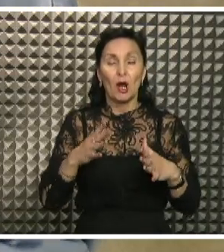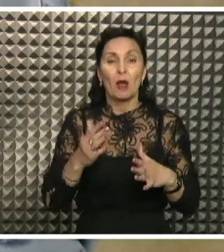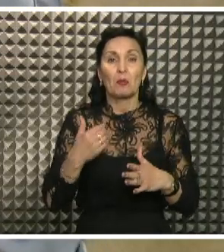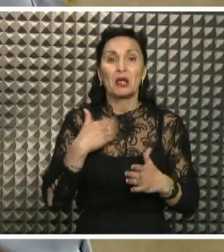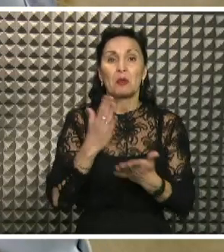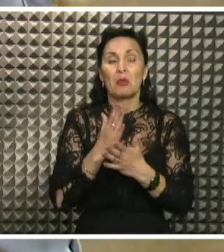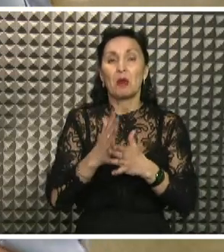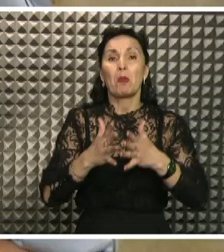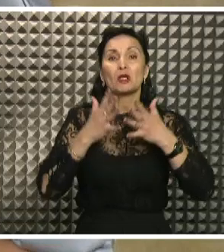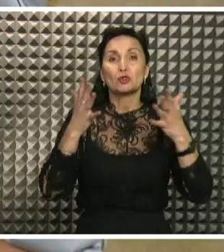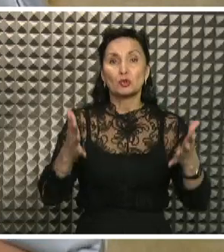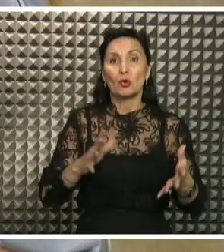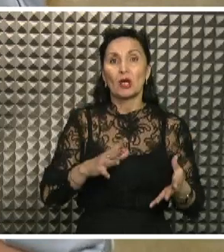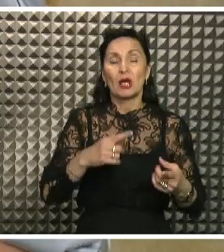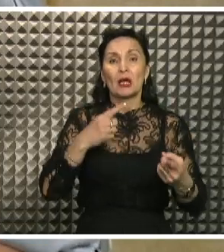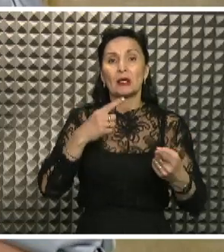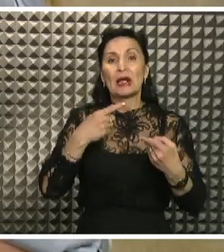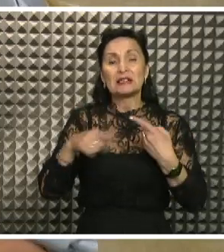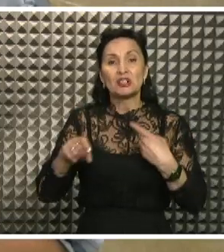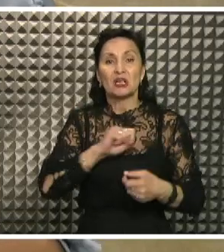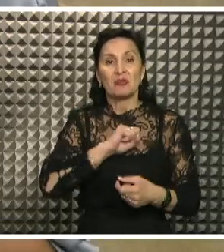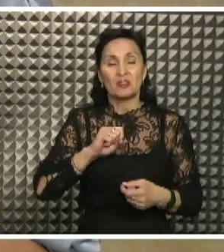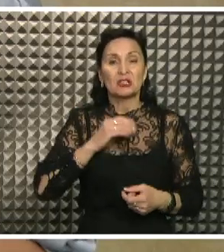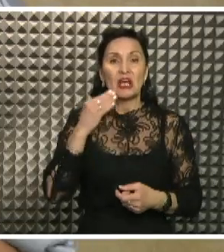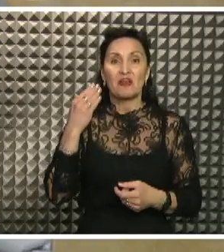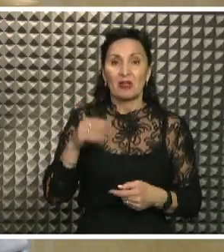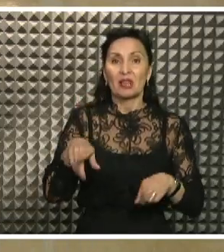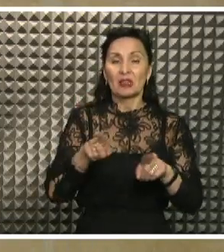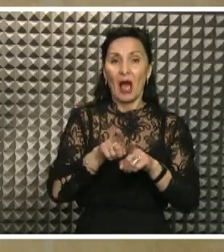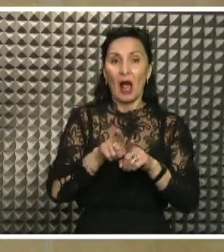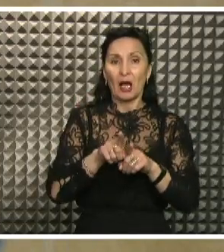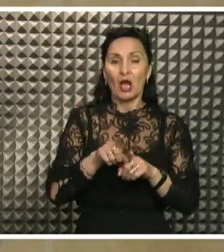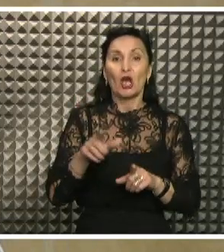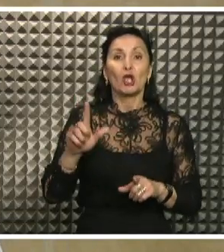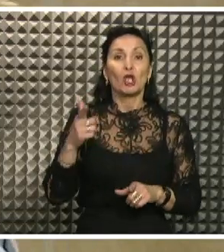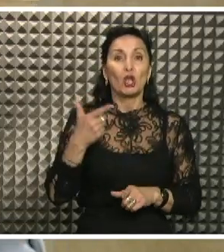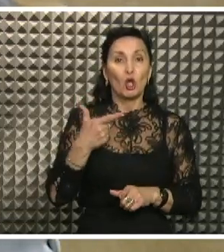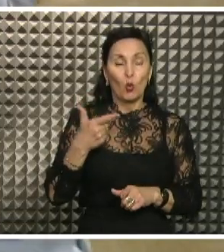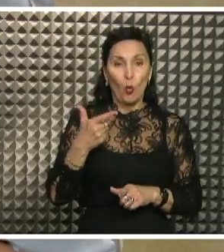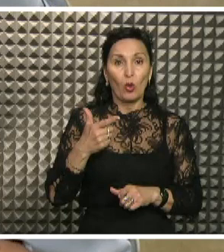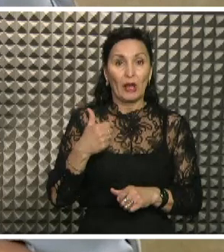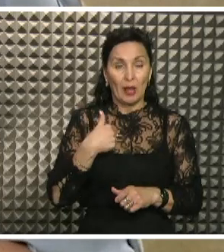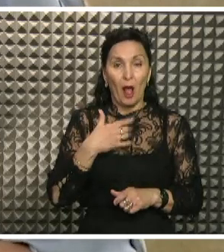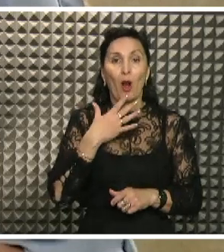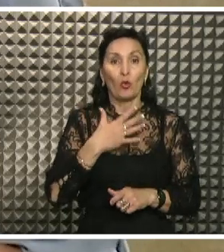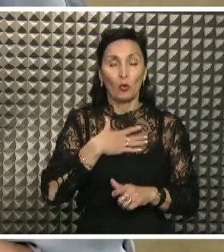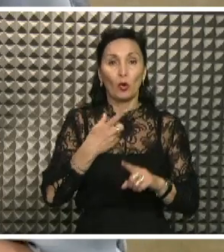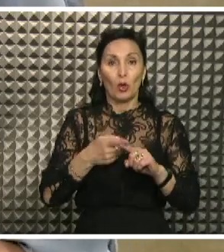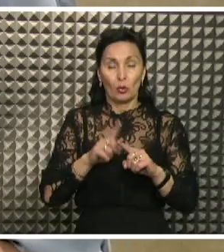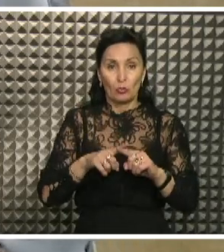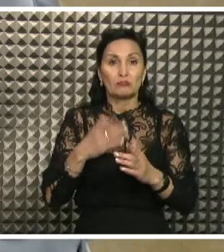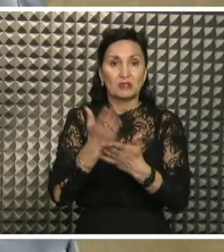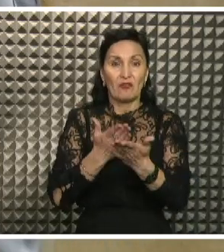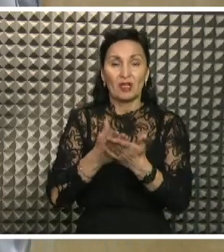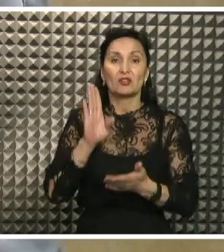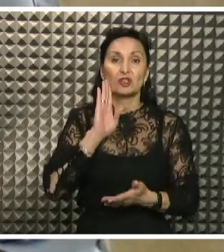достаточно большое количество различных терапевтических эффектов. Как гинеколог, я люблю данную процедуру